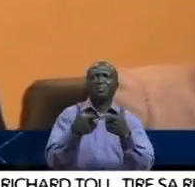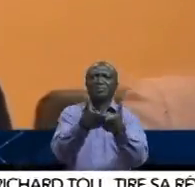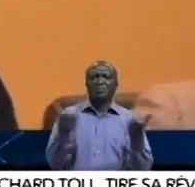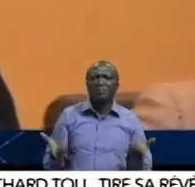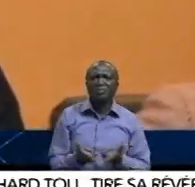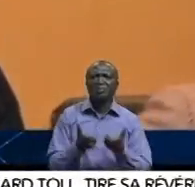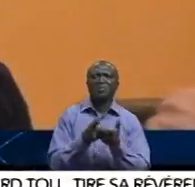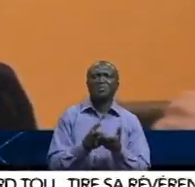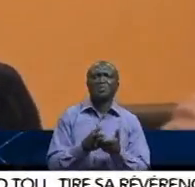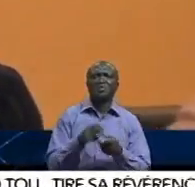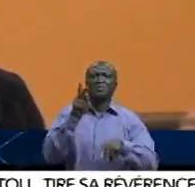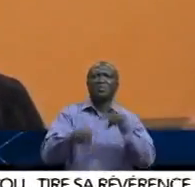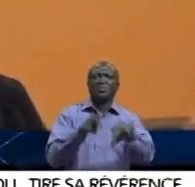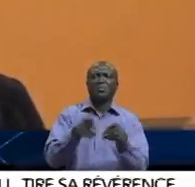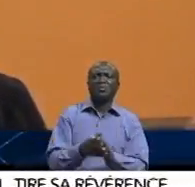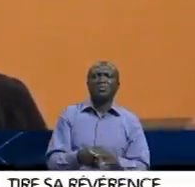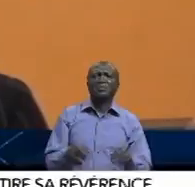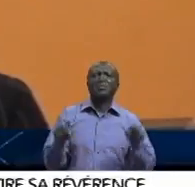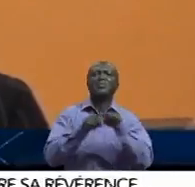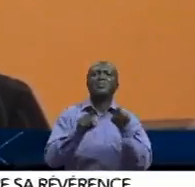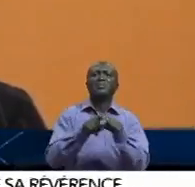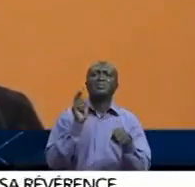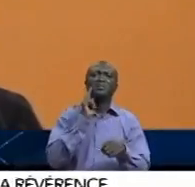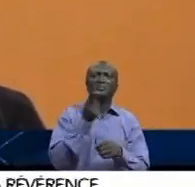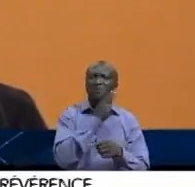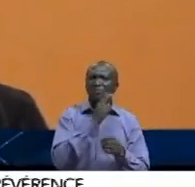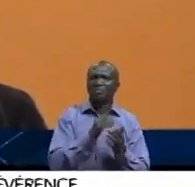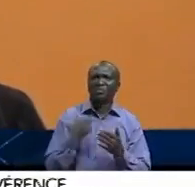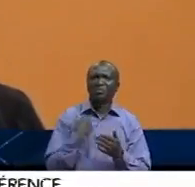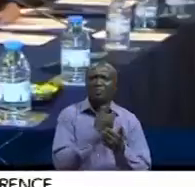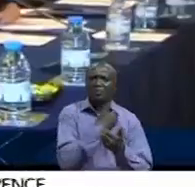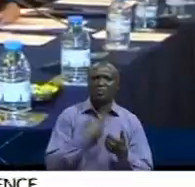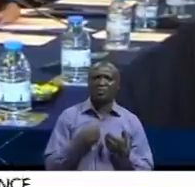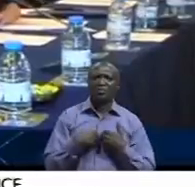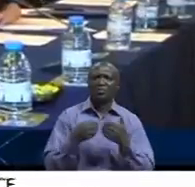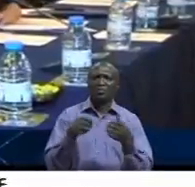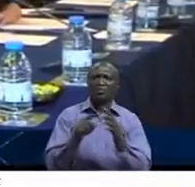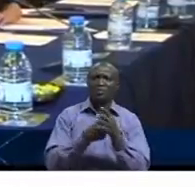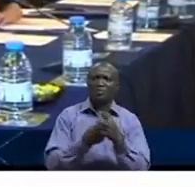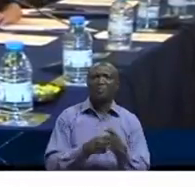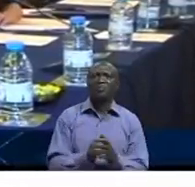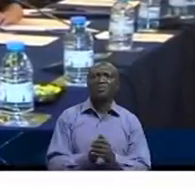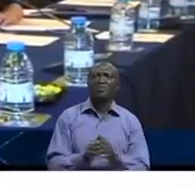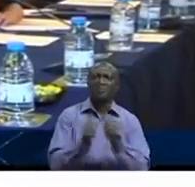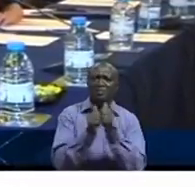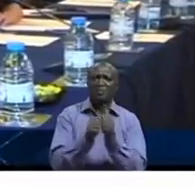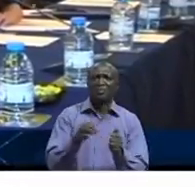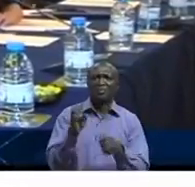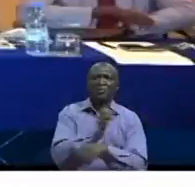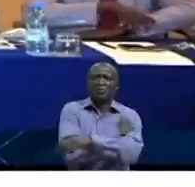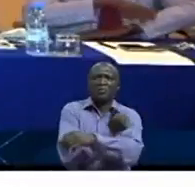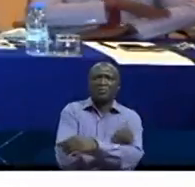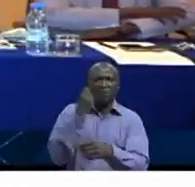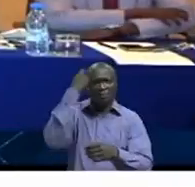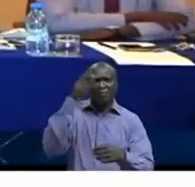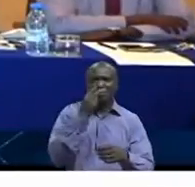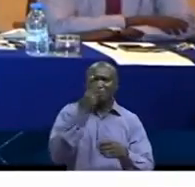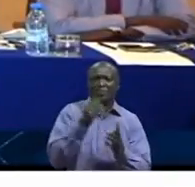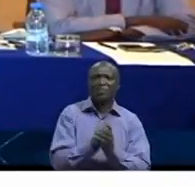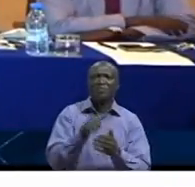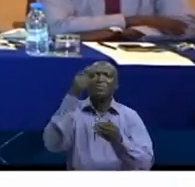notamment les hôtels euh donc là nous allons euh initier une série de démarches avec les autorités euh pour voir dans